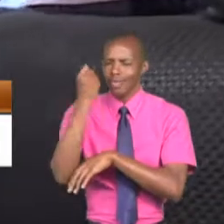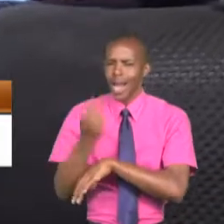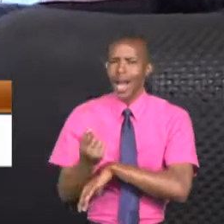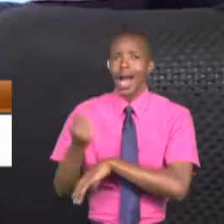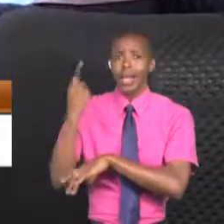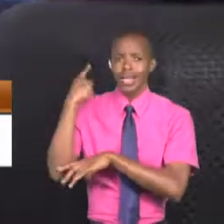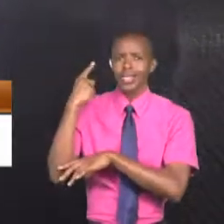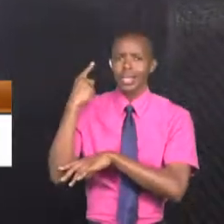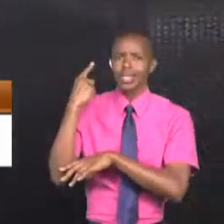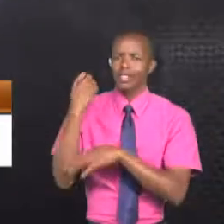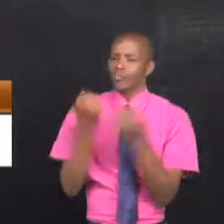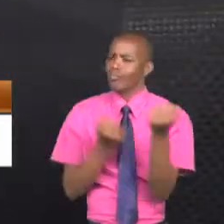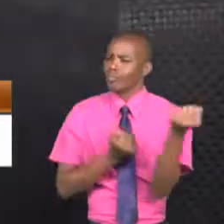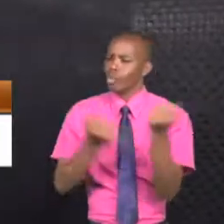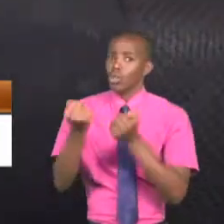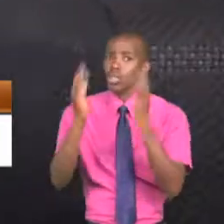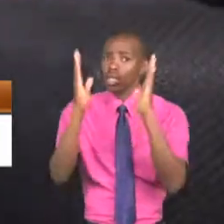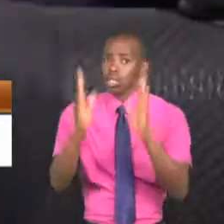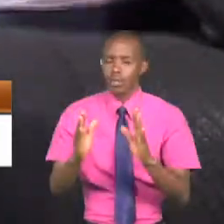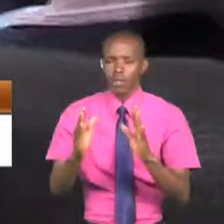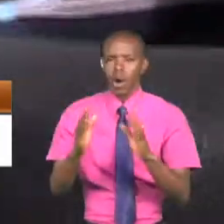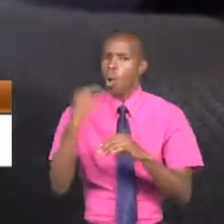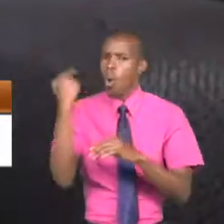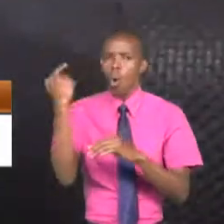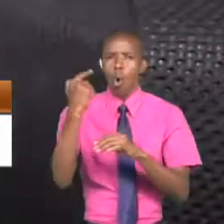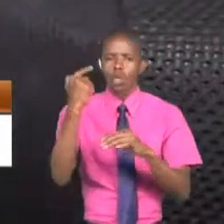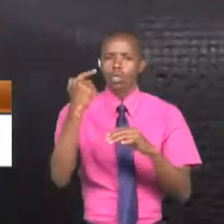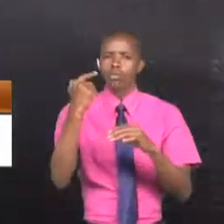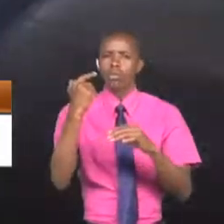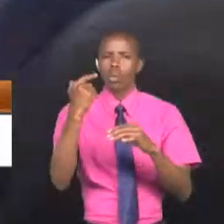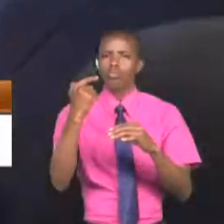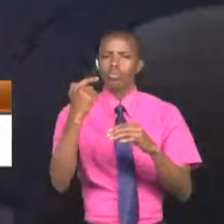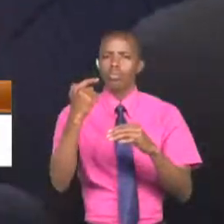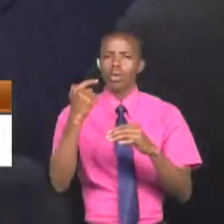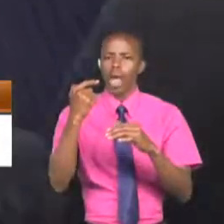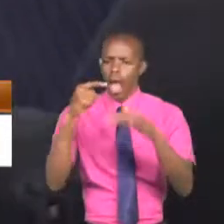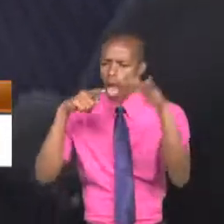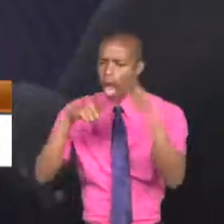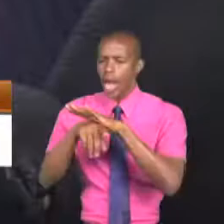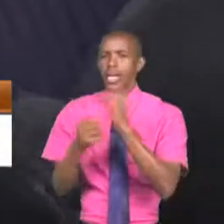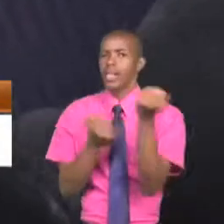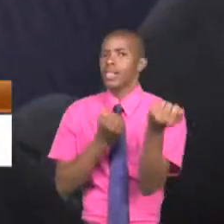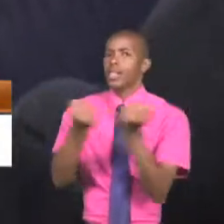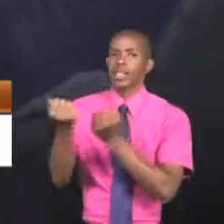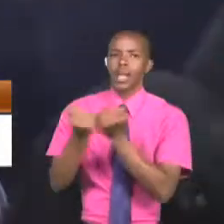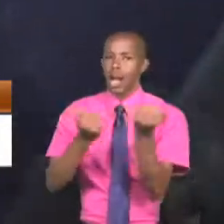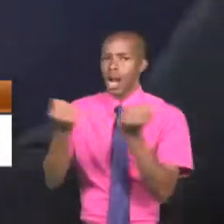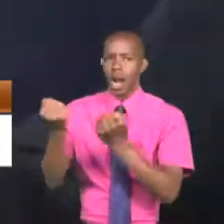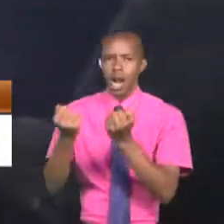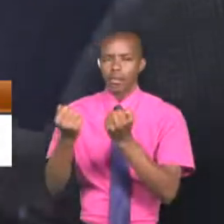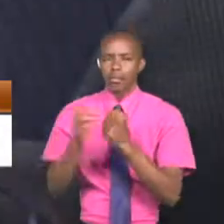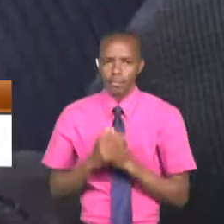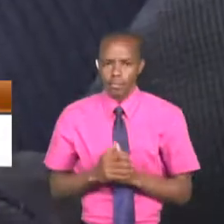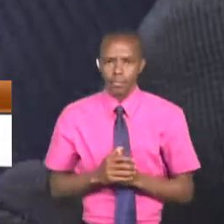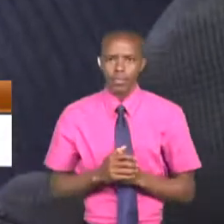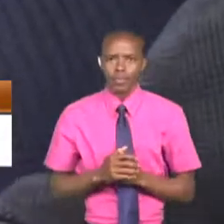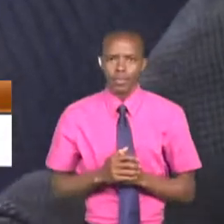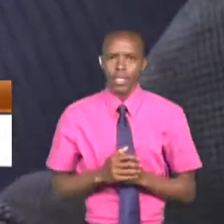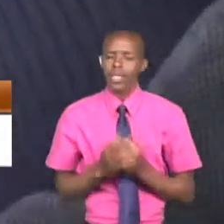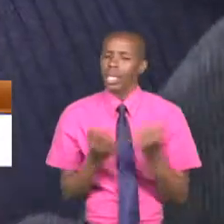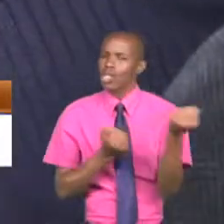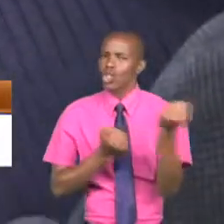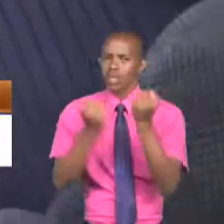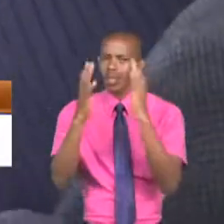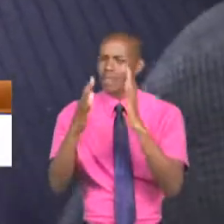sana sanaa ya udereva, ili mradi tu afikie mlango wa gari, iliyosalia kwake ni mswaki tu. Ni dereva